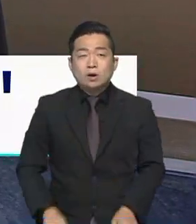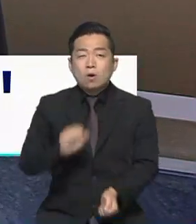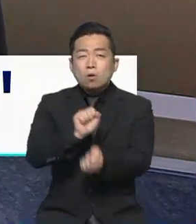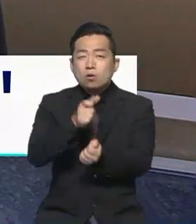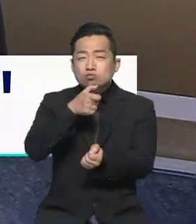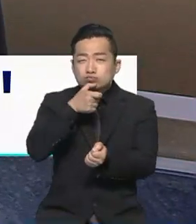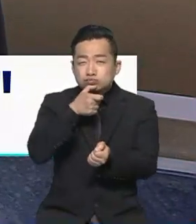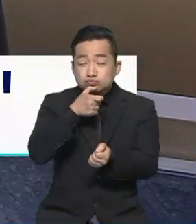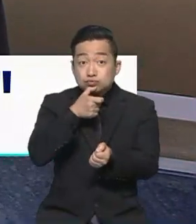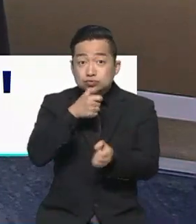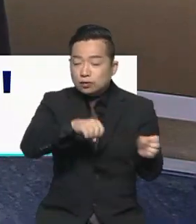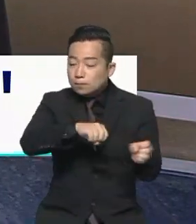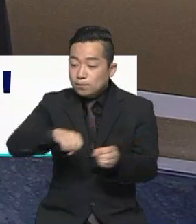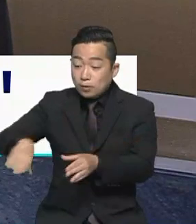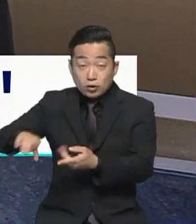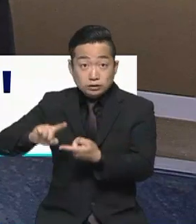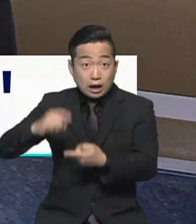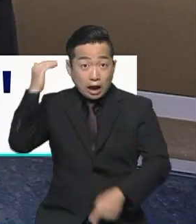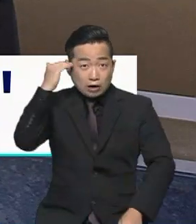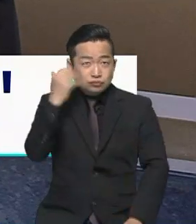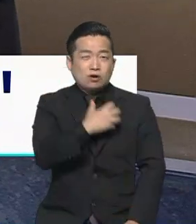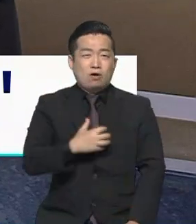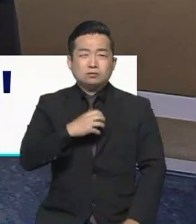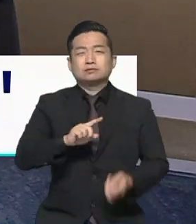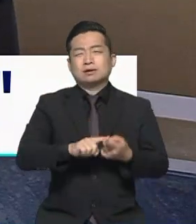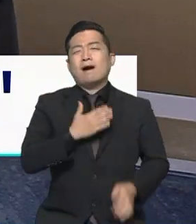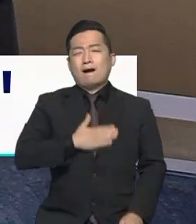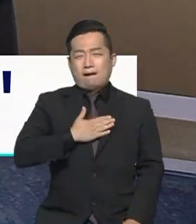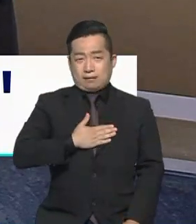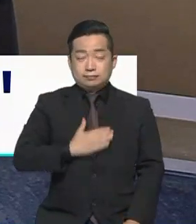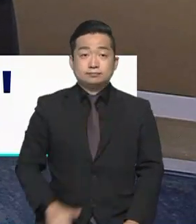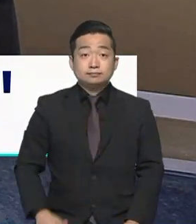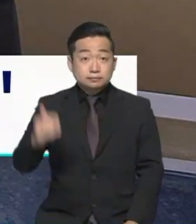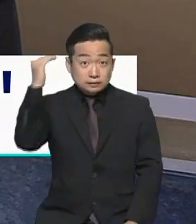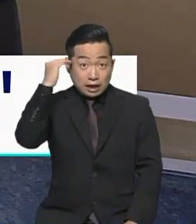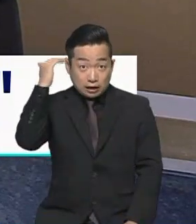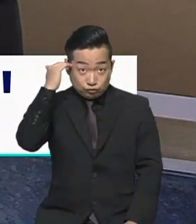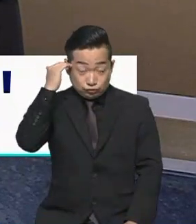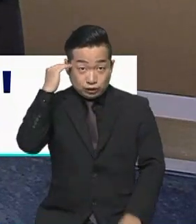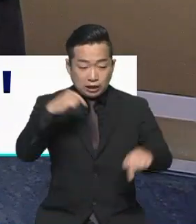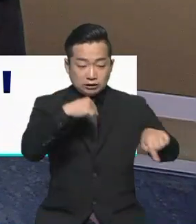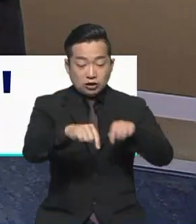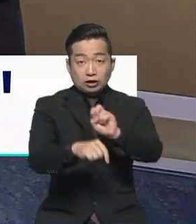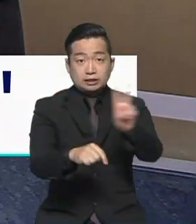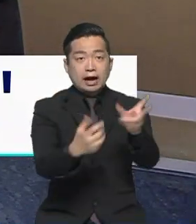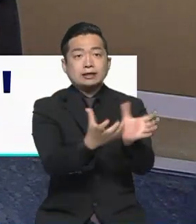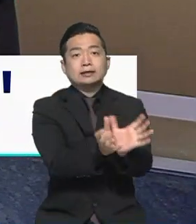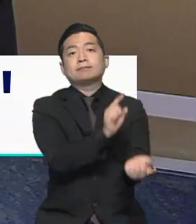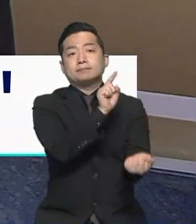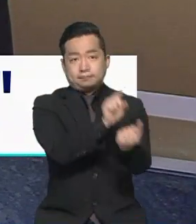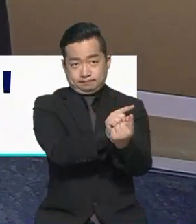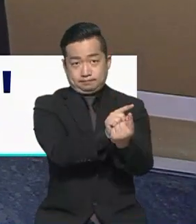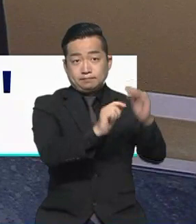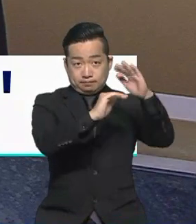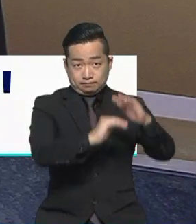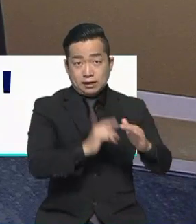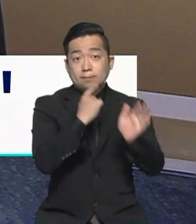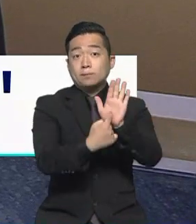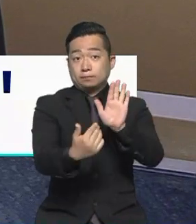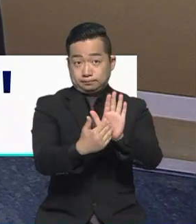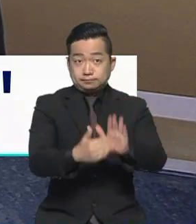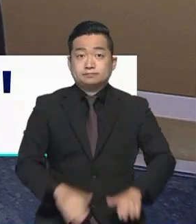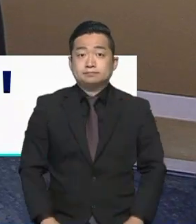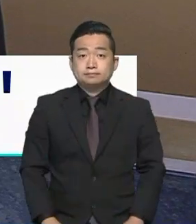오염수 방류에 대한 한국의 우려를 잘 알고 있다면서 한국의 야당과도 만나서 이야기를 하겠다고